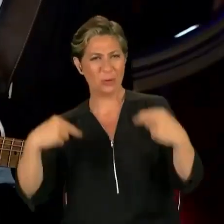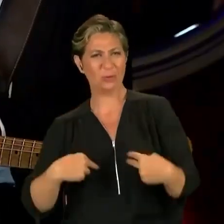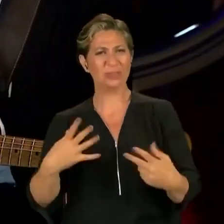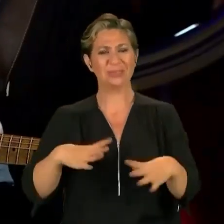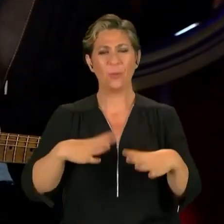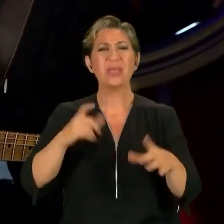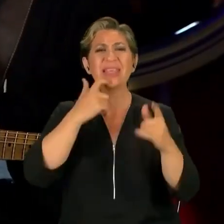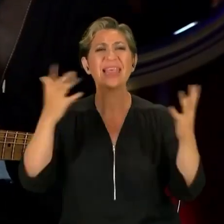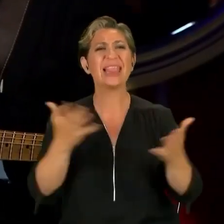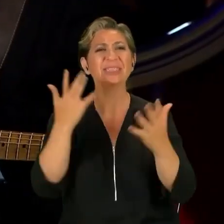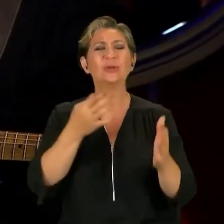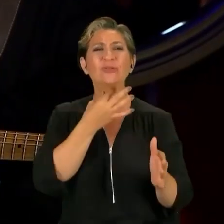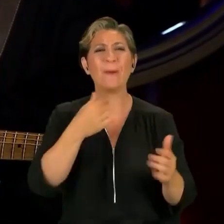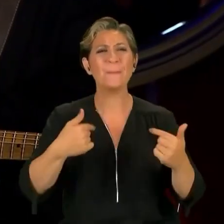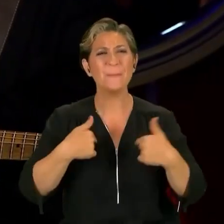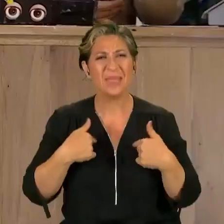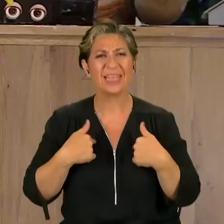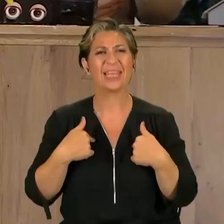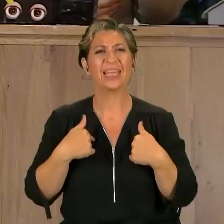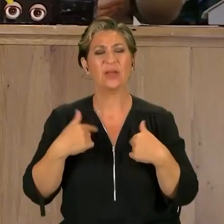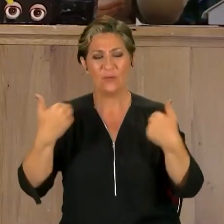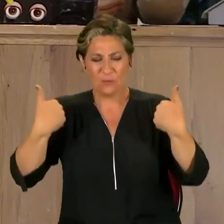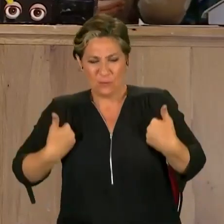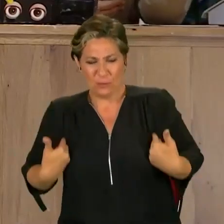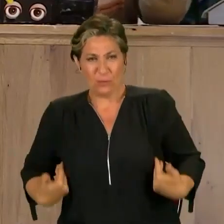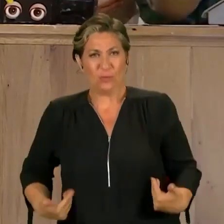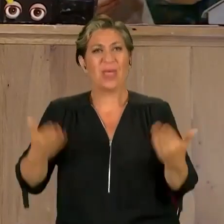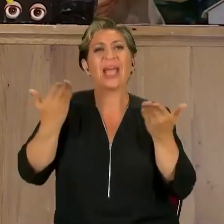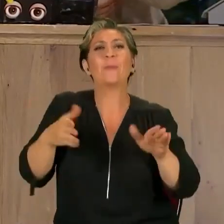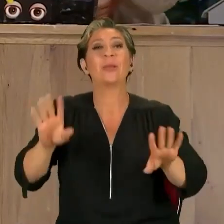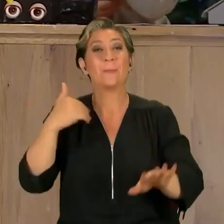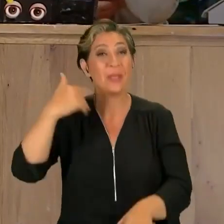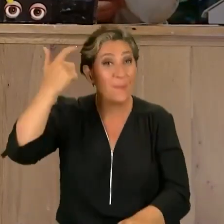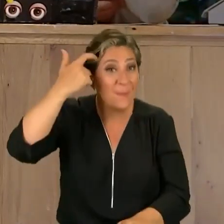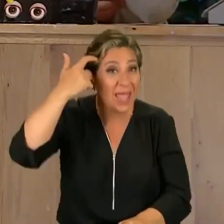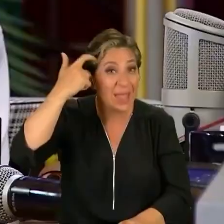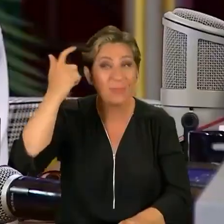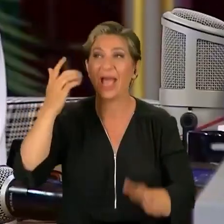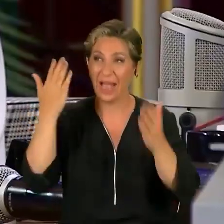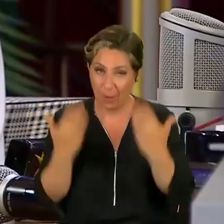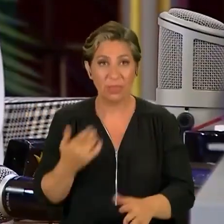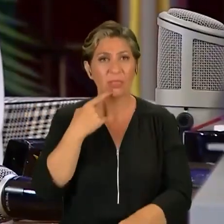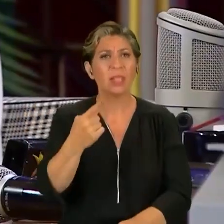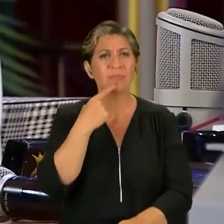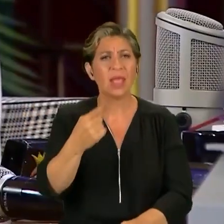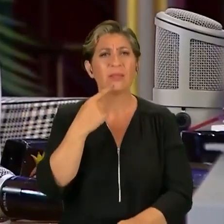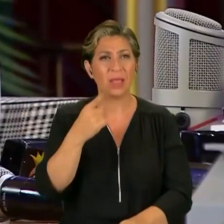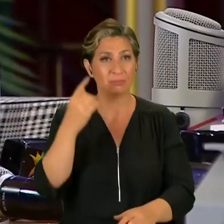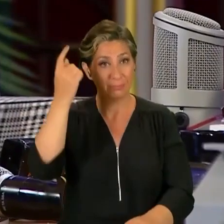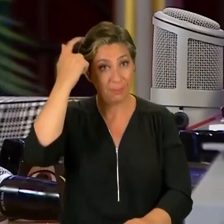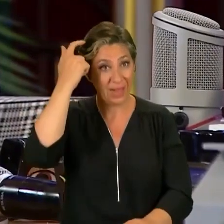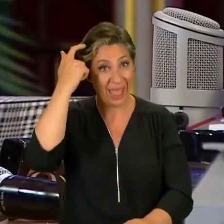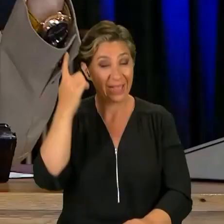Çünkü yıllarca bunu söyledim. Beni lütfen vücudumla kabul etmeyin. Benim beynimle değil mi bu? Ha? Değil mi